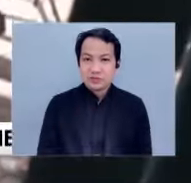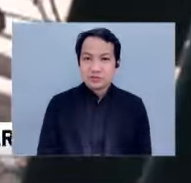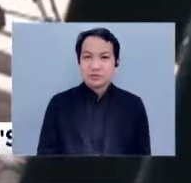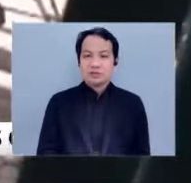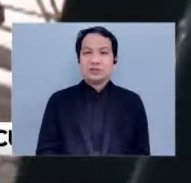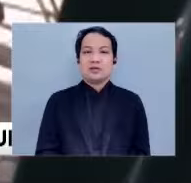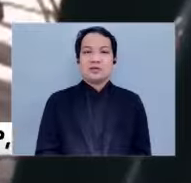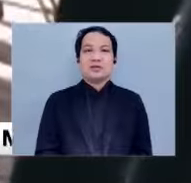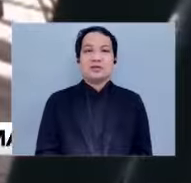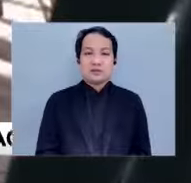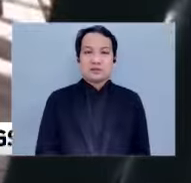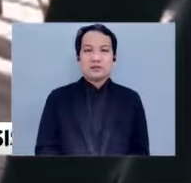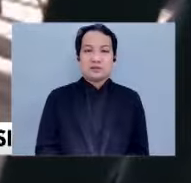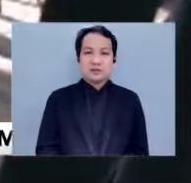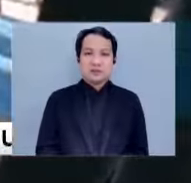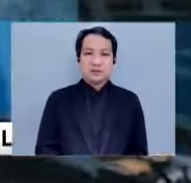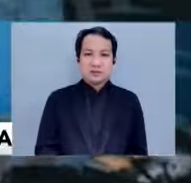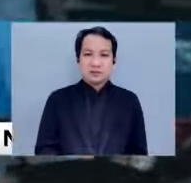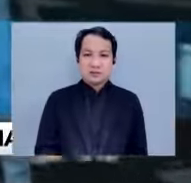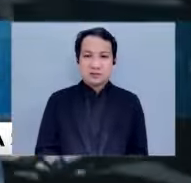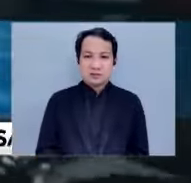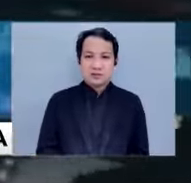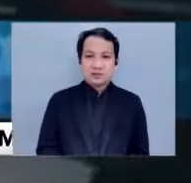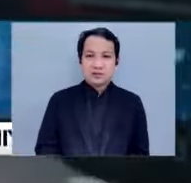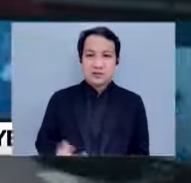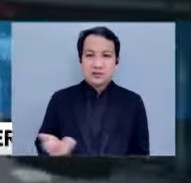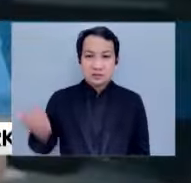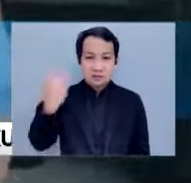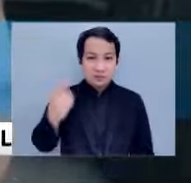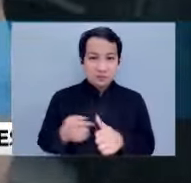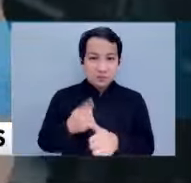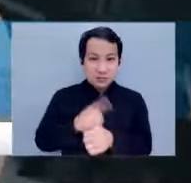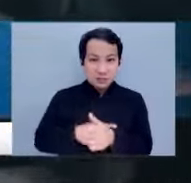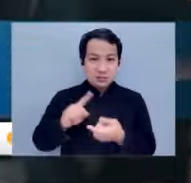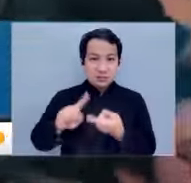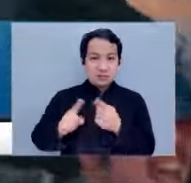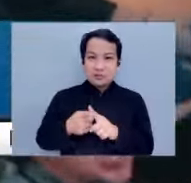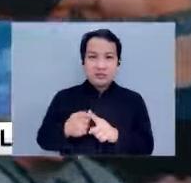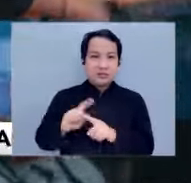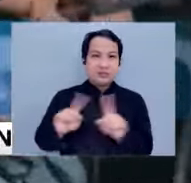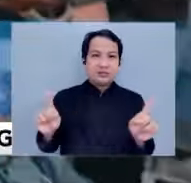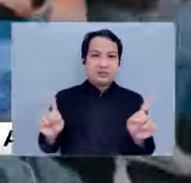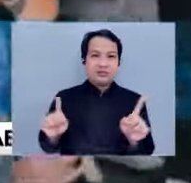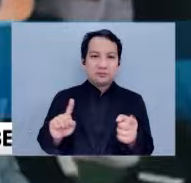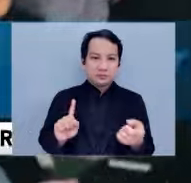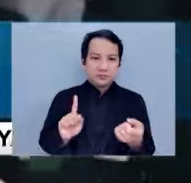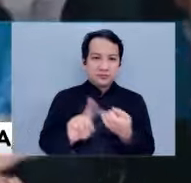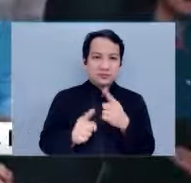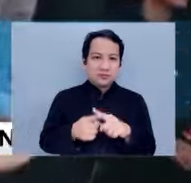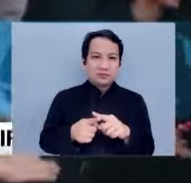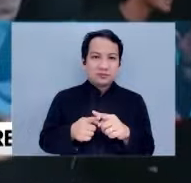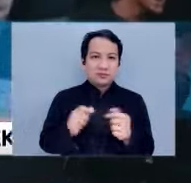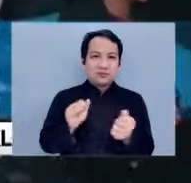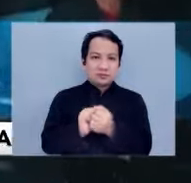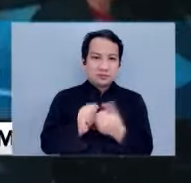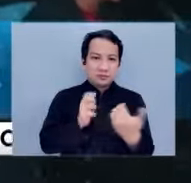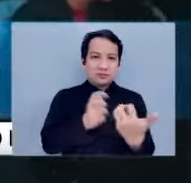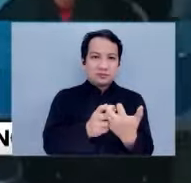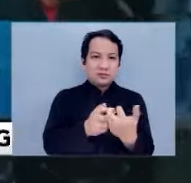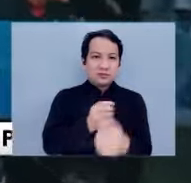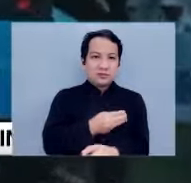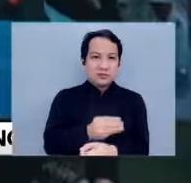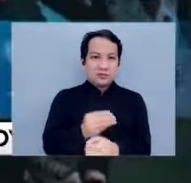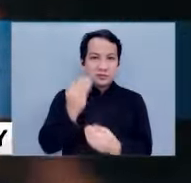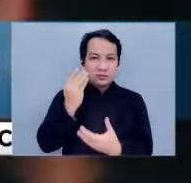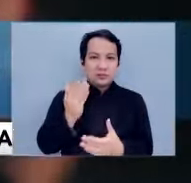siya, hindi kami actually friends nung una. Mas friends kami with our music. As in, we didn't, nung at first,